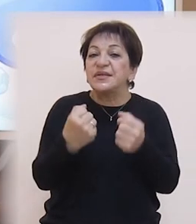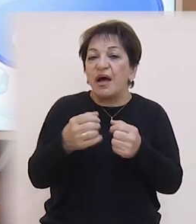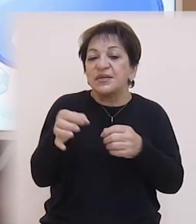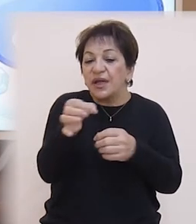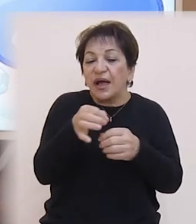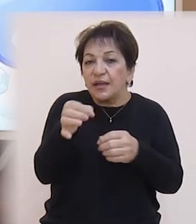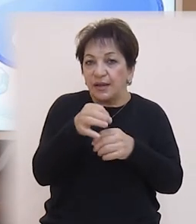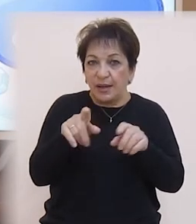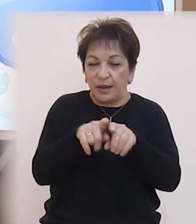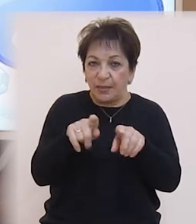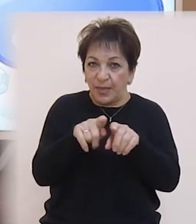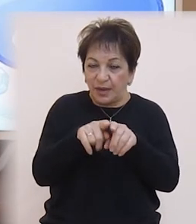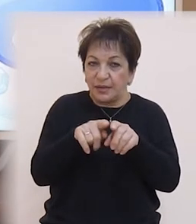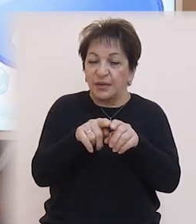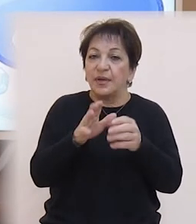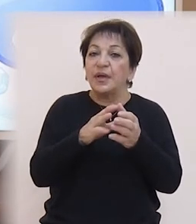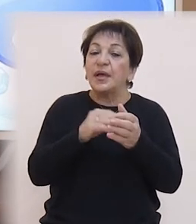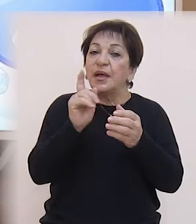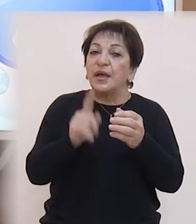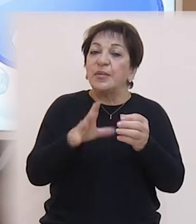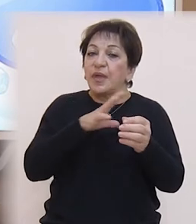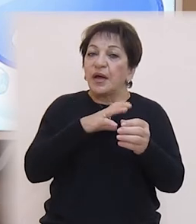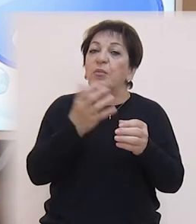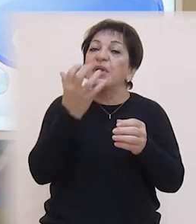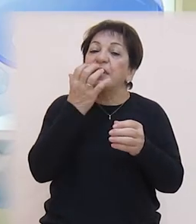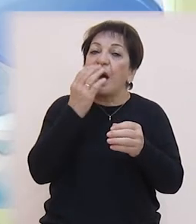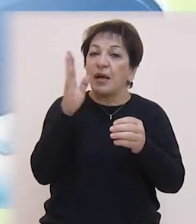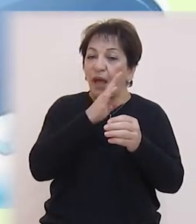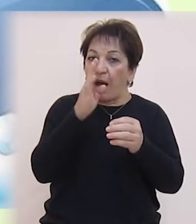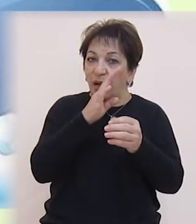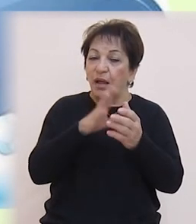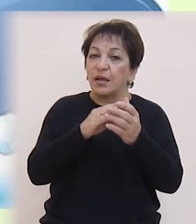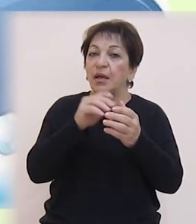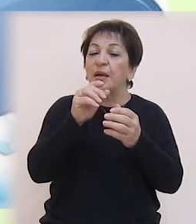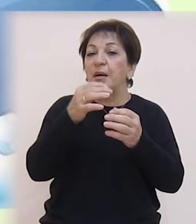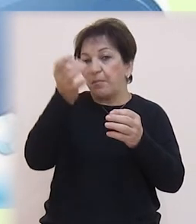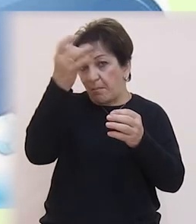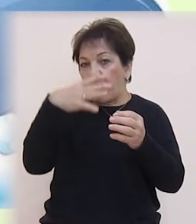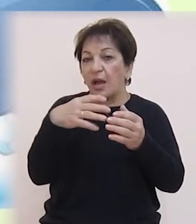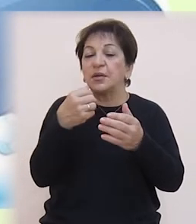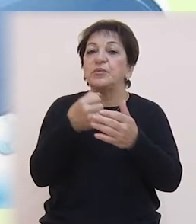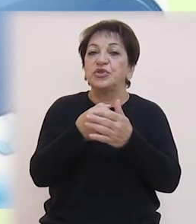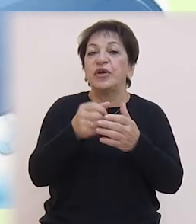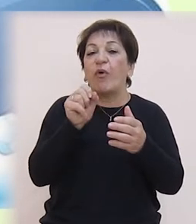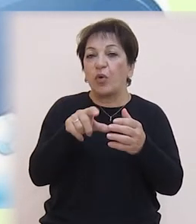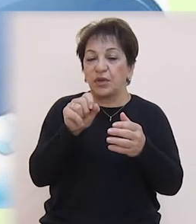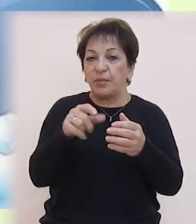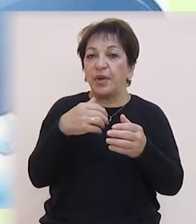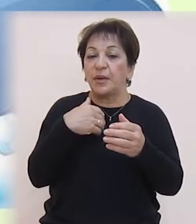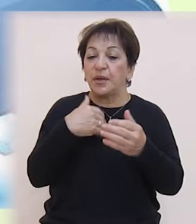գնդաձև հատիկների տեսքով է գալիս։ Հիմնականում տեղում է տաք եղանակին, մարտից մինչև հոկտեմբեր։